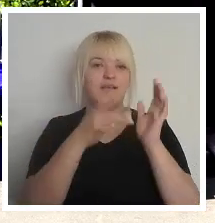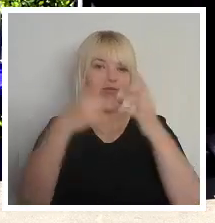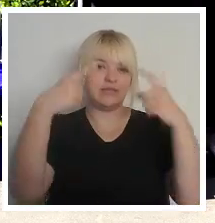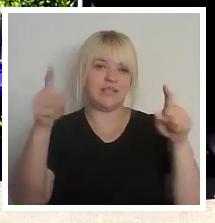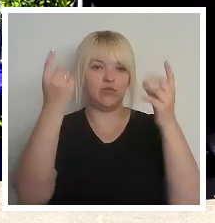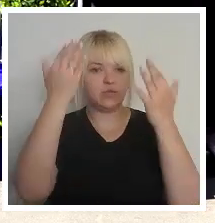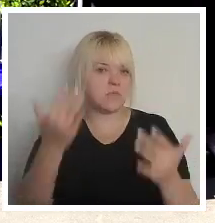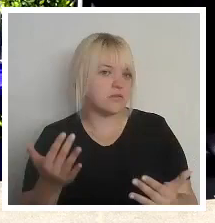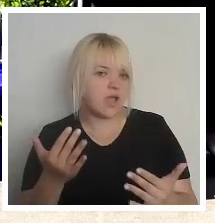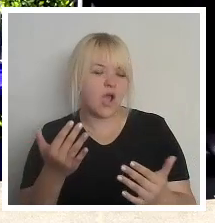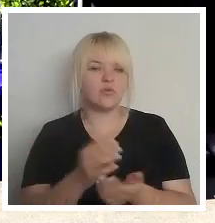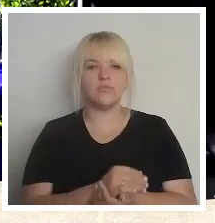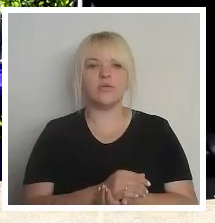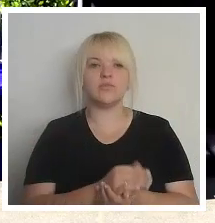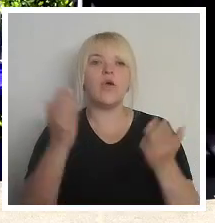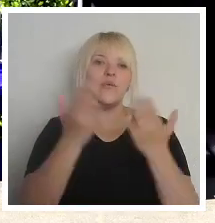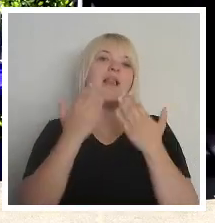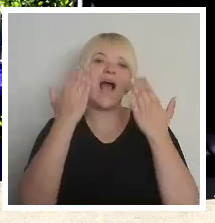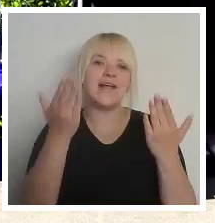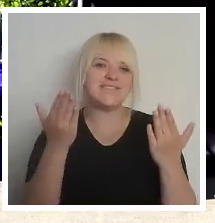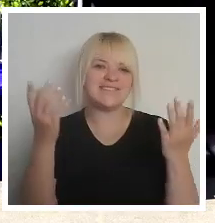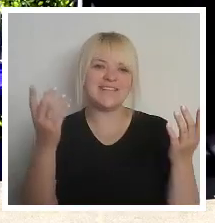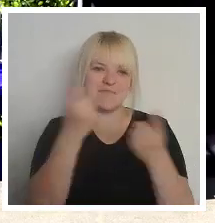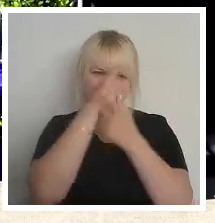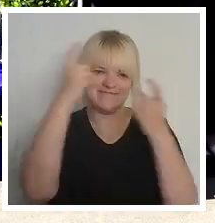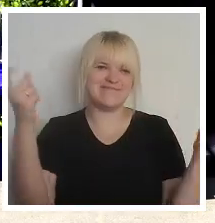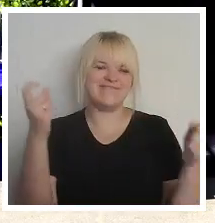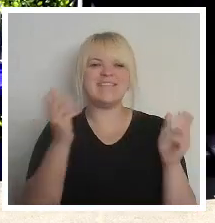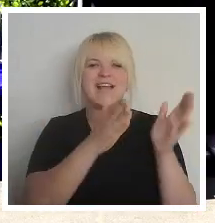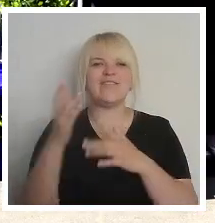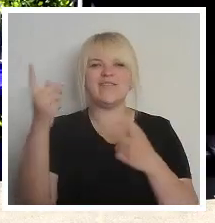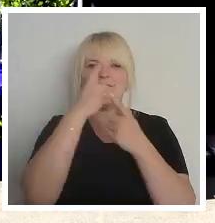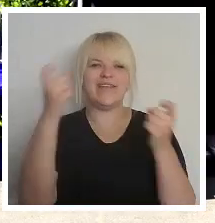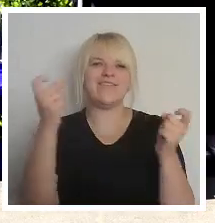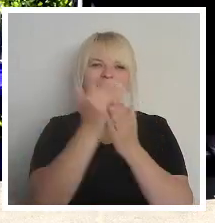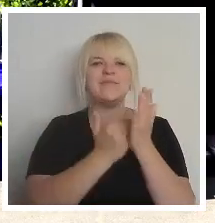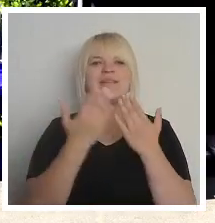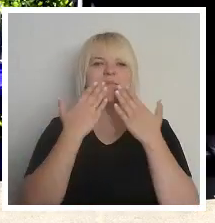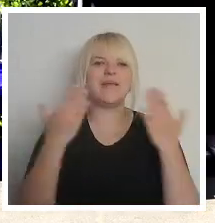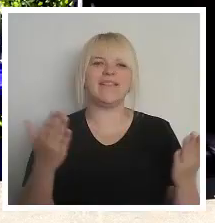pasākumos un lasiet plašsaziņu līdzekļu sagatavoto informāciju. Paldies!